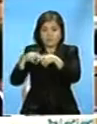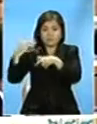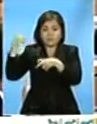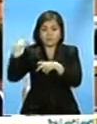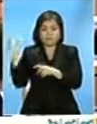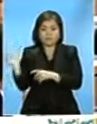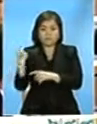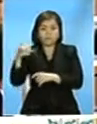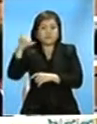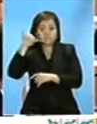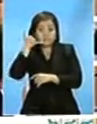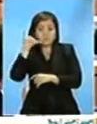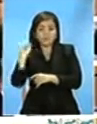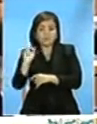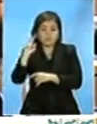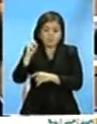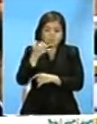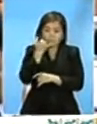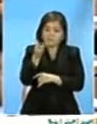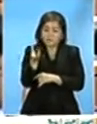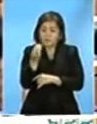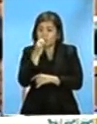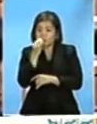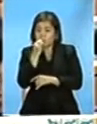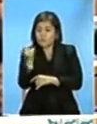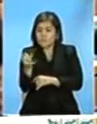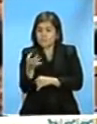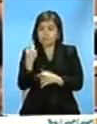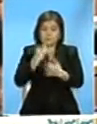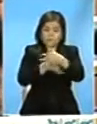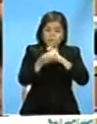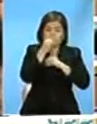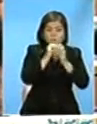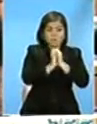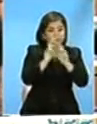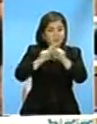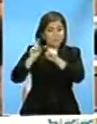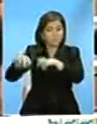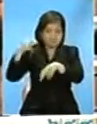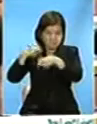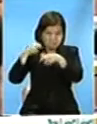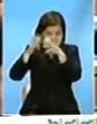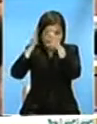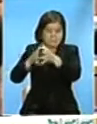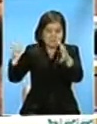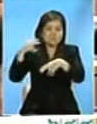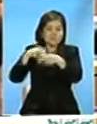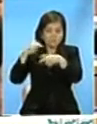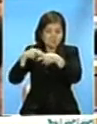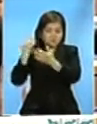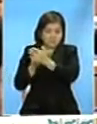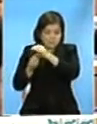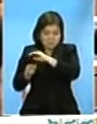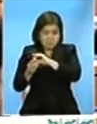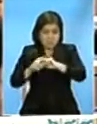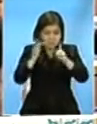กว่าจะโทรศัพท์กว่าจะนัดหมายกินข้าวนัดห้องอาหารจีนหรืออะไรก็แล้วแต่ยากครับแต่ถ้าน้อย